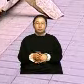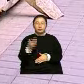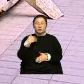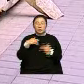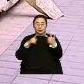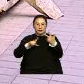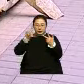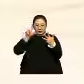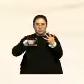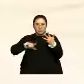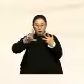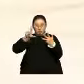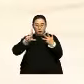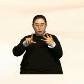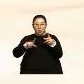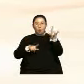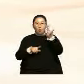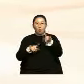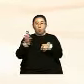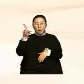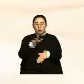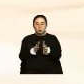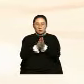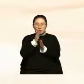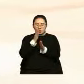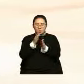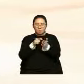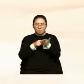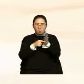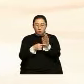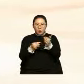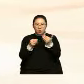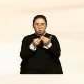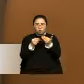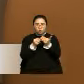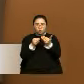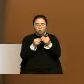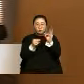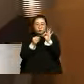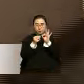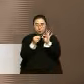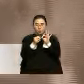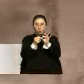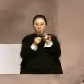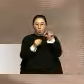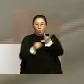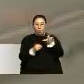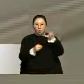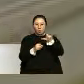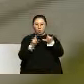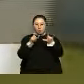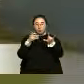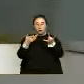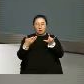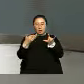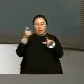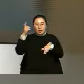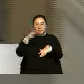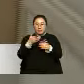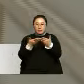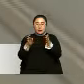지난 7일과 8일 고양시에서 추가로 발생한 9번째 와 열 번째 코로나 7 확진 저는 행신동 햇빛마을